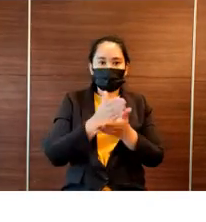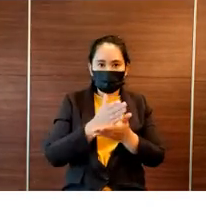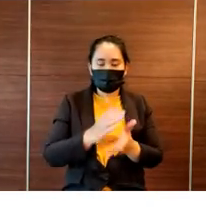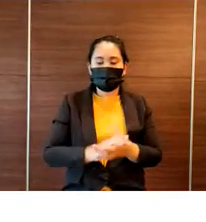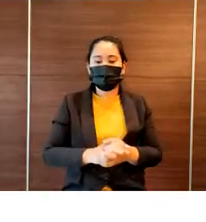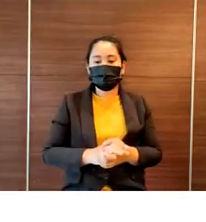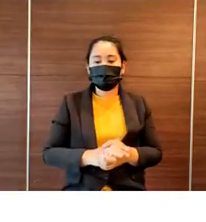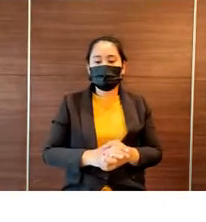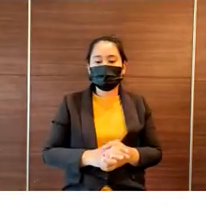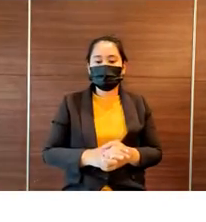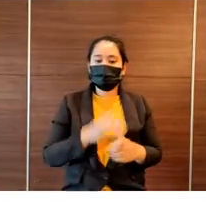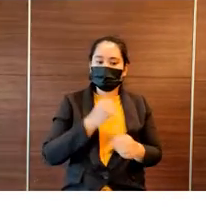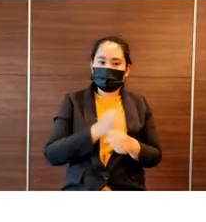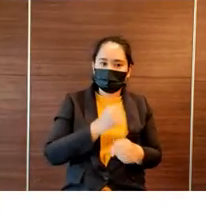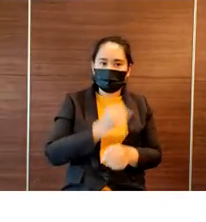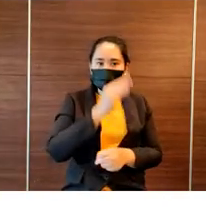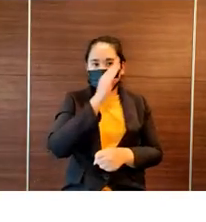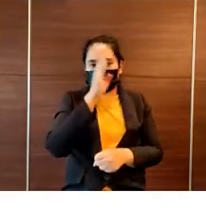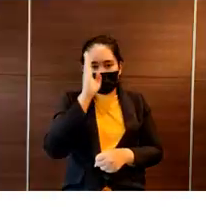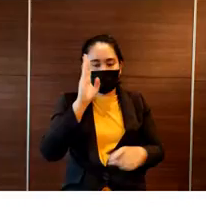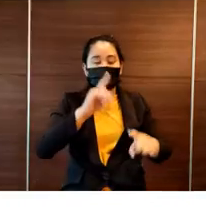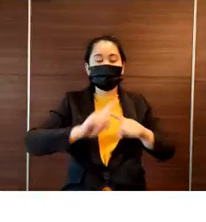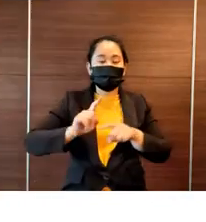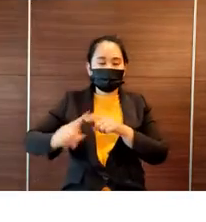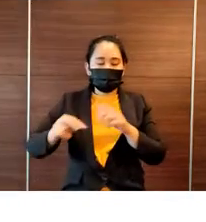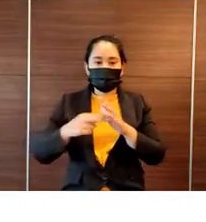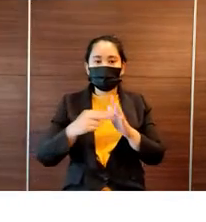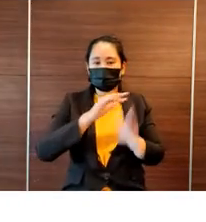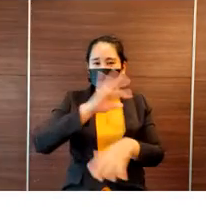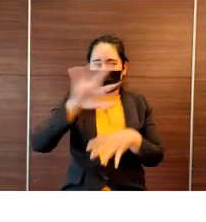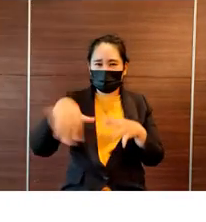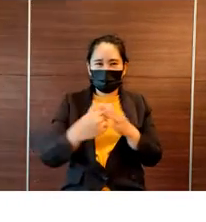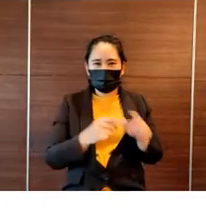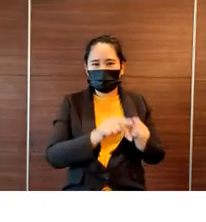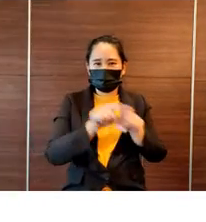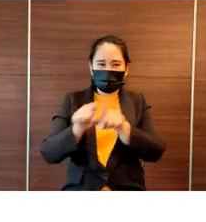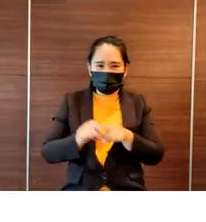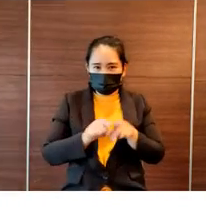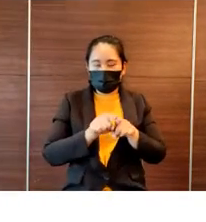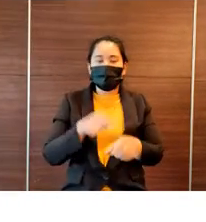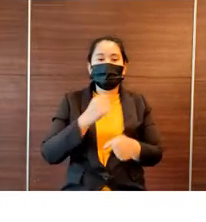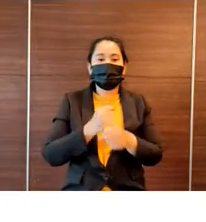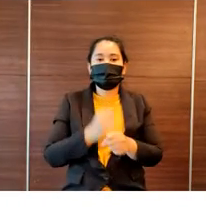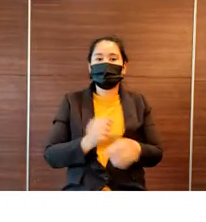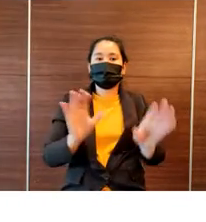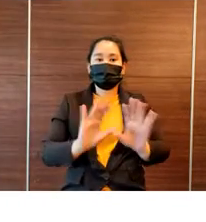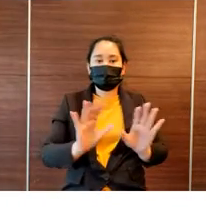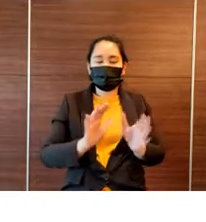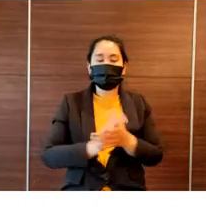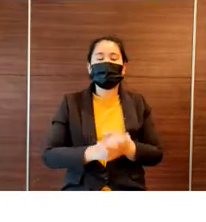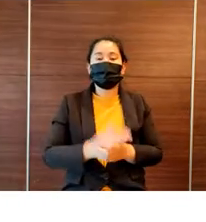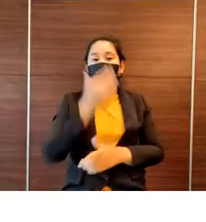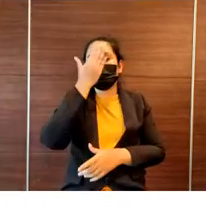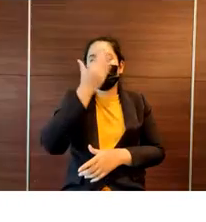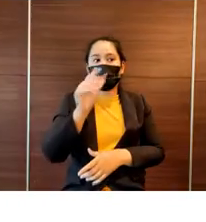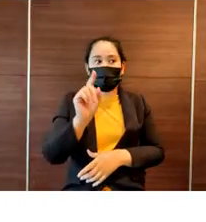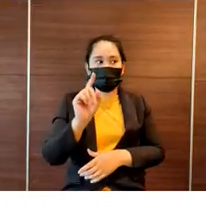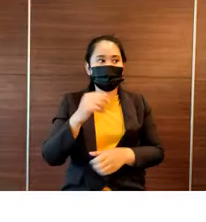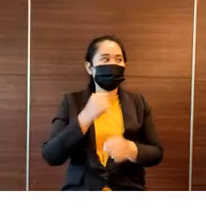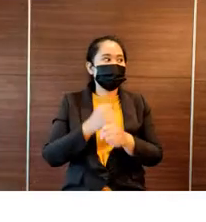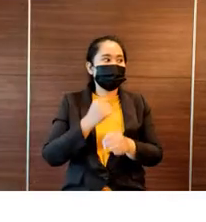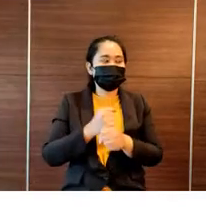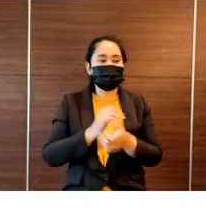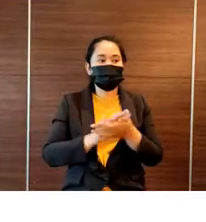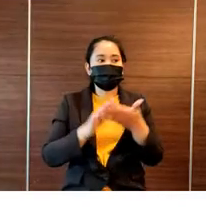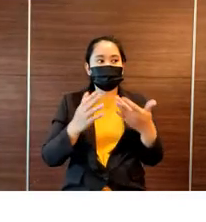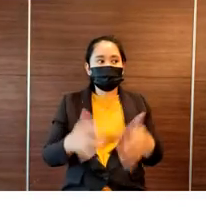นทั้ง KPLSS ข้อมูลก็ ม ีแต่ไม่ได้หมายความว่าทั้งองค์กรจะลุกขึ้นมาแล้วทำมันนะ คะ เพราะอะไรเพราะสิ่งที่พี่จ๋าบ